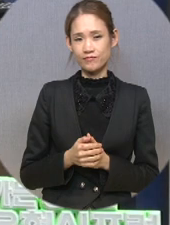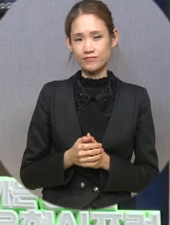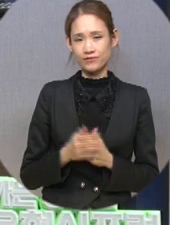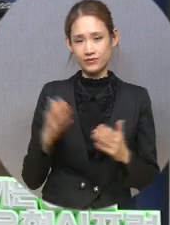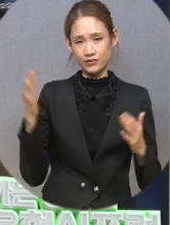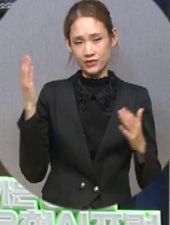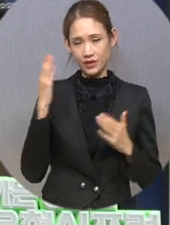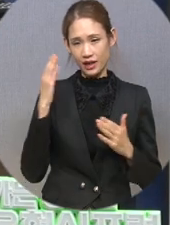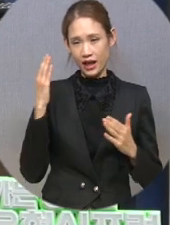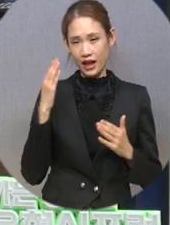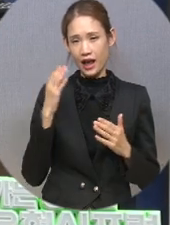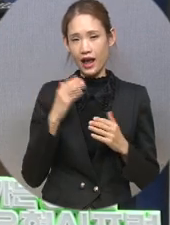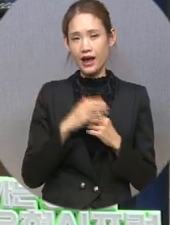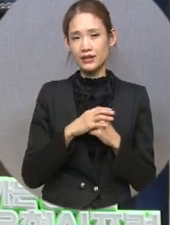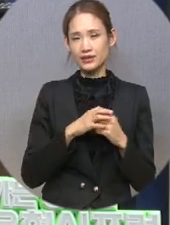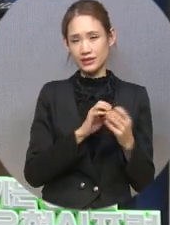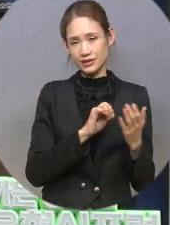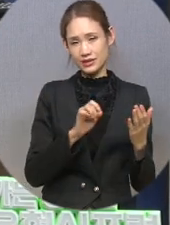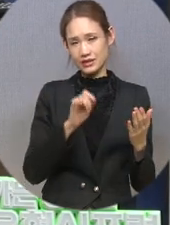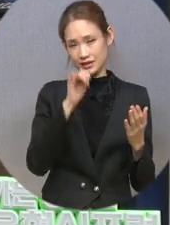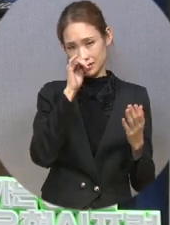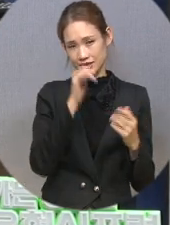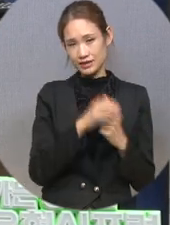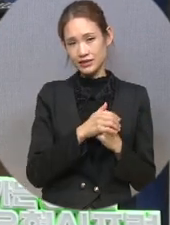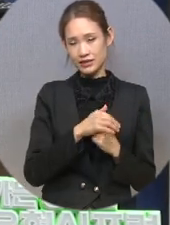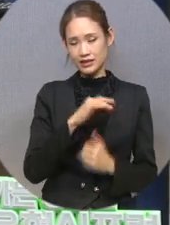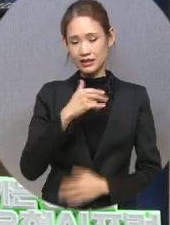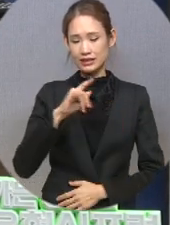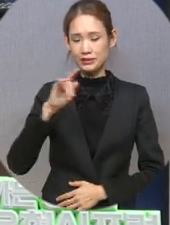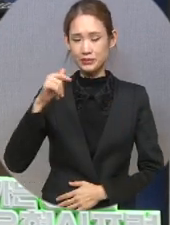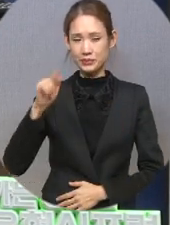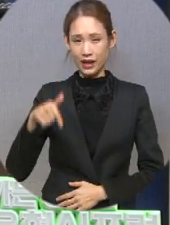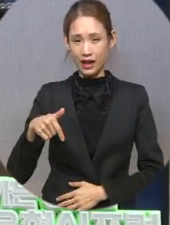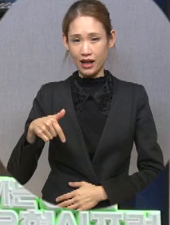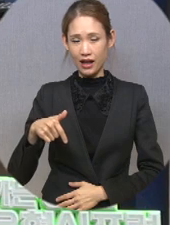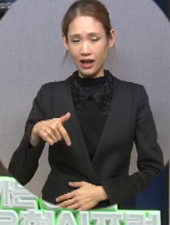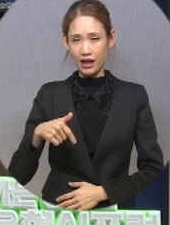학생들, 제가 책에도 써놨습니다만은, 그, 스펙이나,